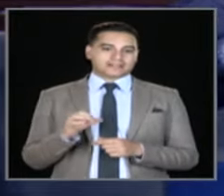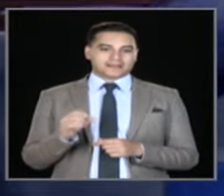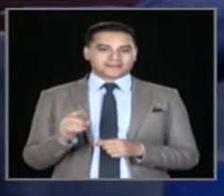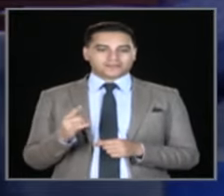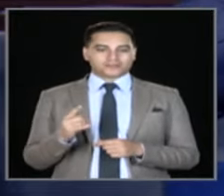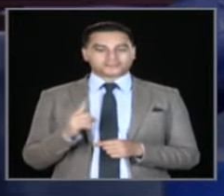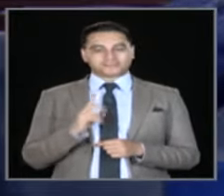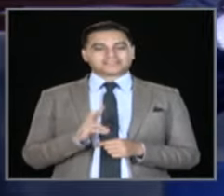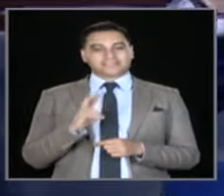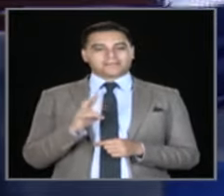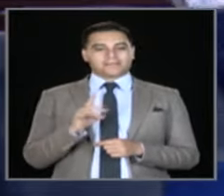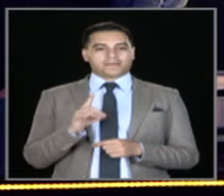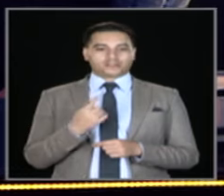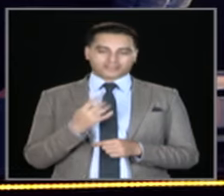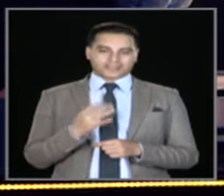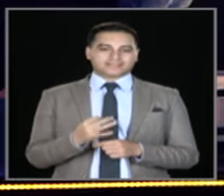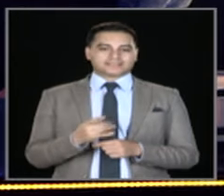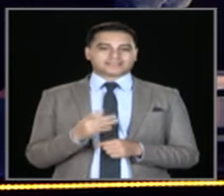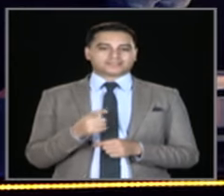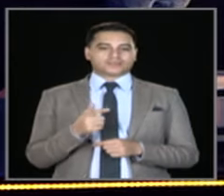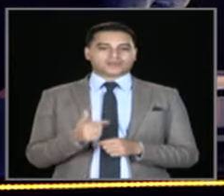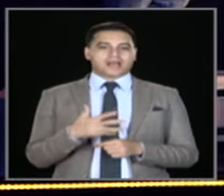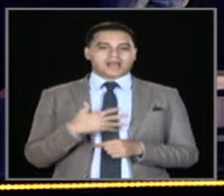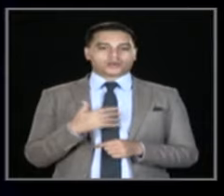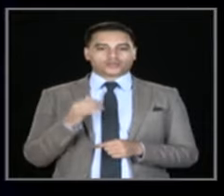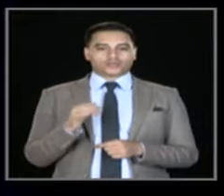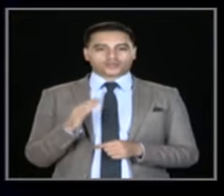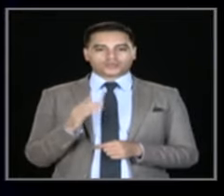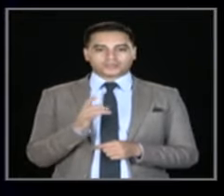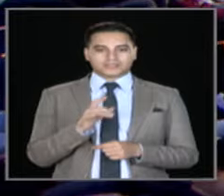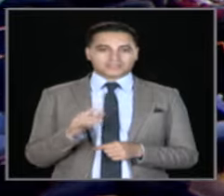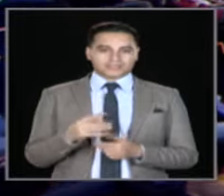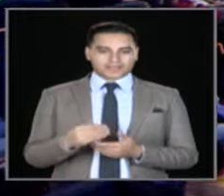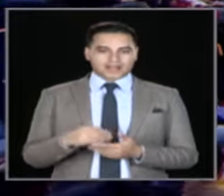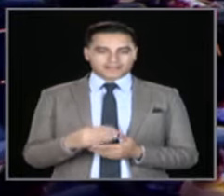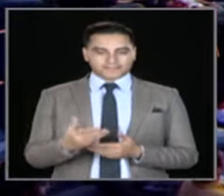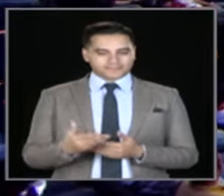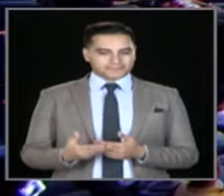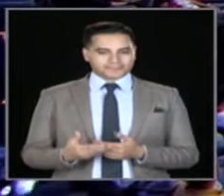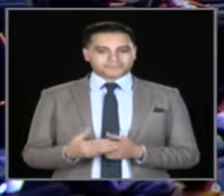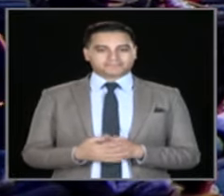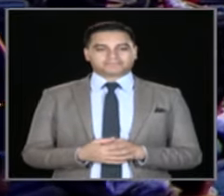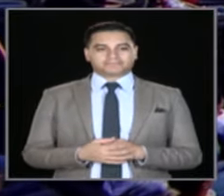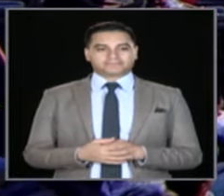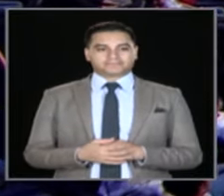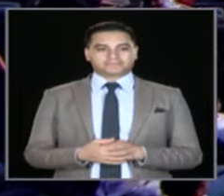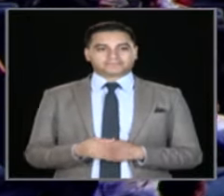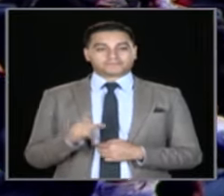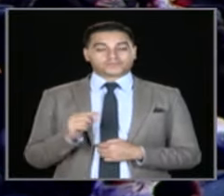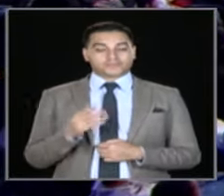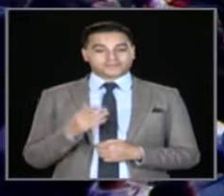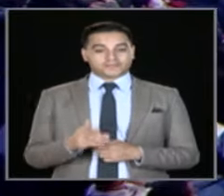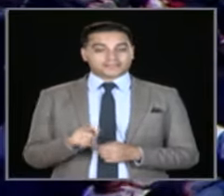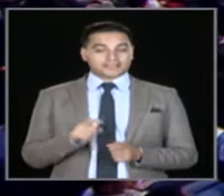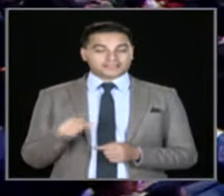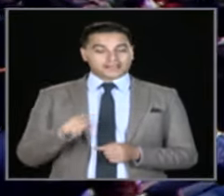سعه من 10 اكيد كويس سليم عايزين يسري ينضم لينا هي برض في ميزه الاسئله